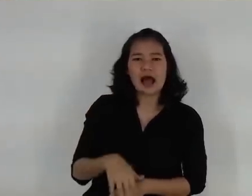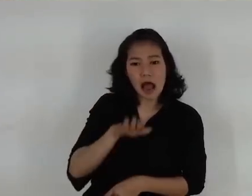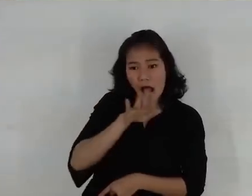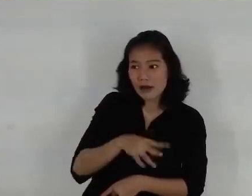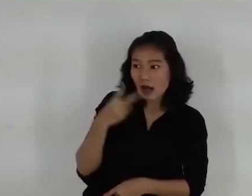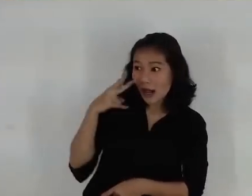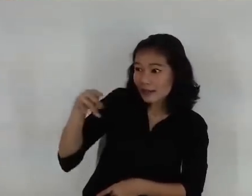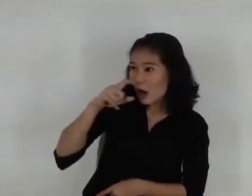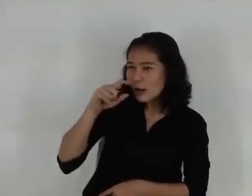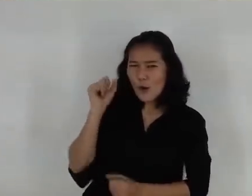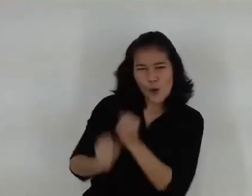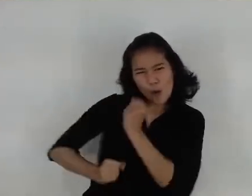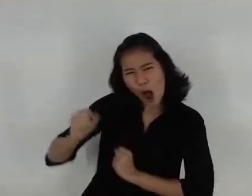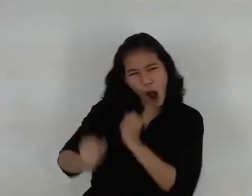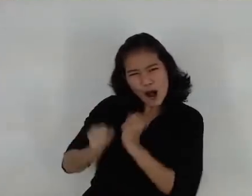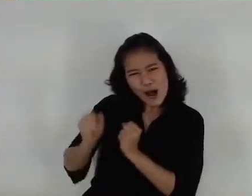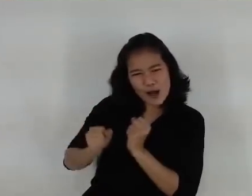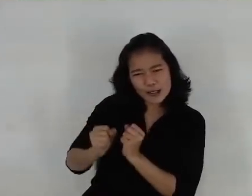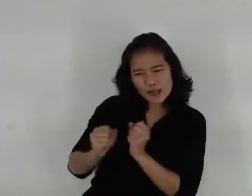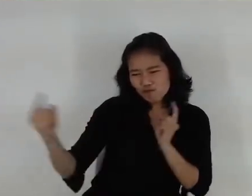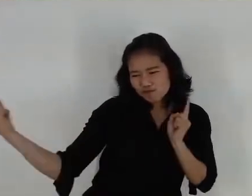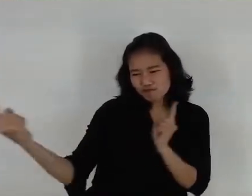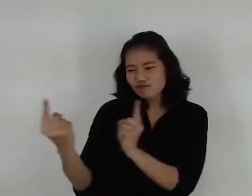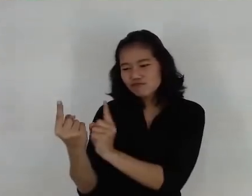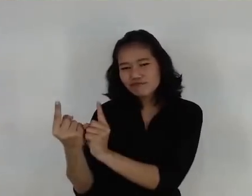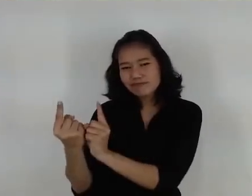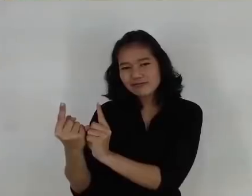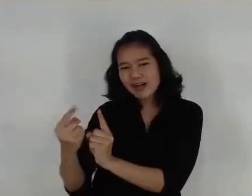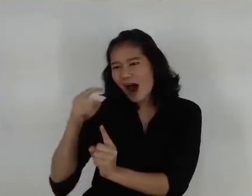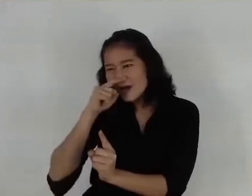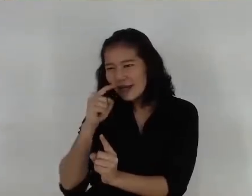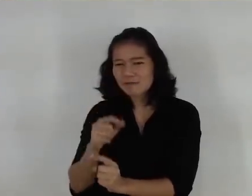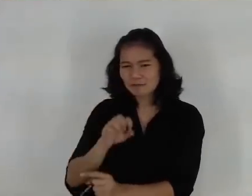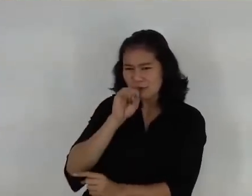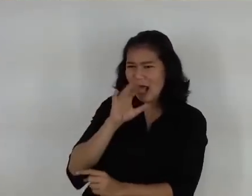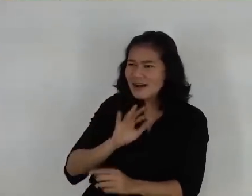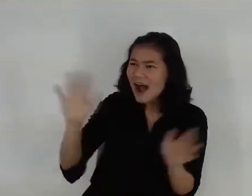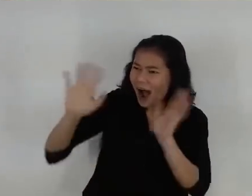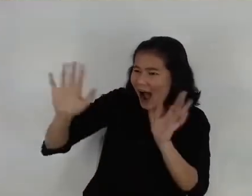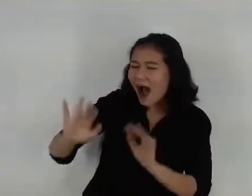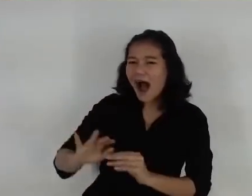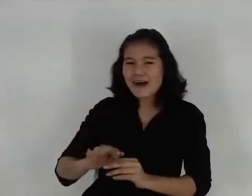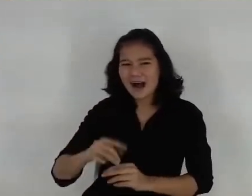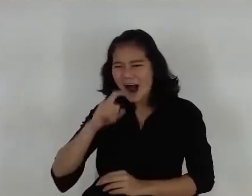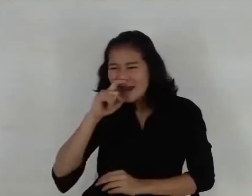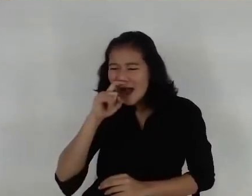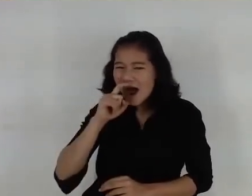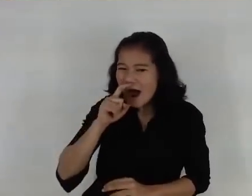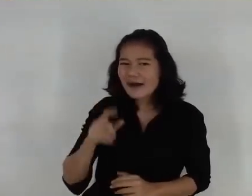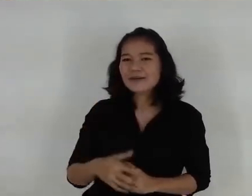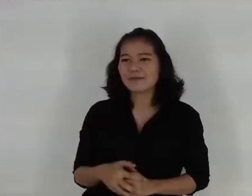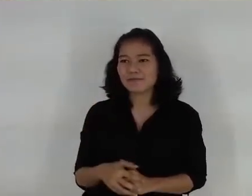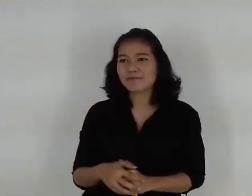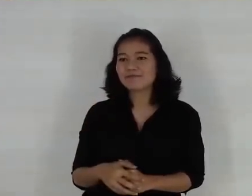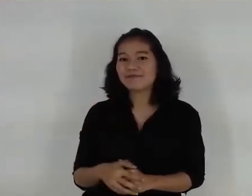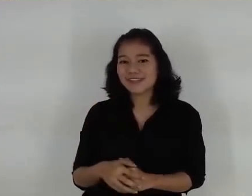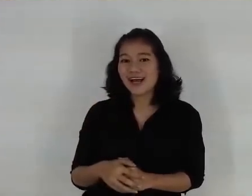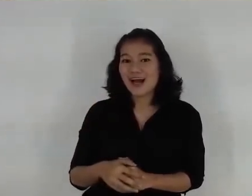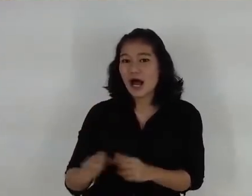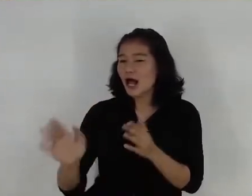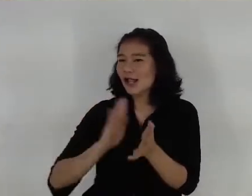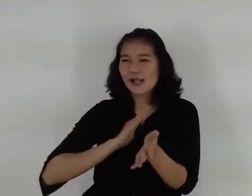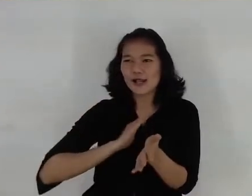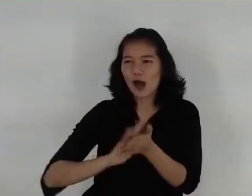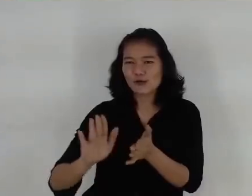berlari menuju kearah ayahnya dan berteriak ayah lalu ia seketika